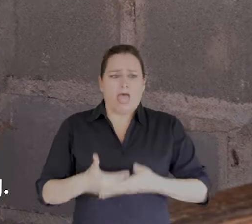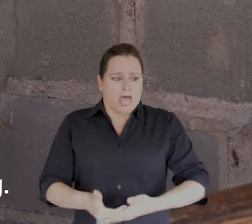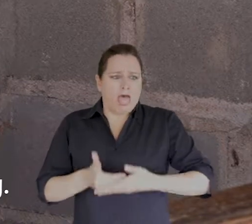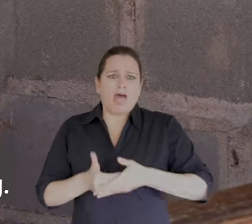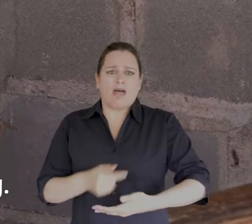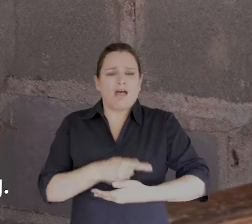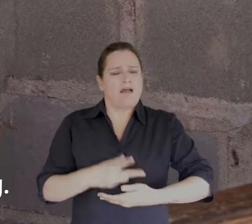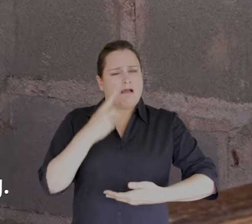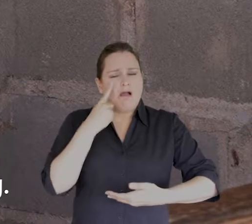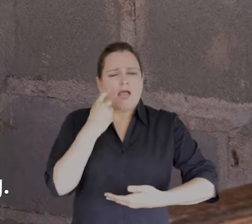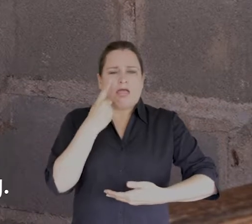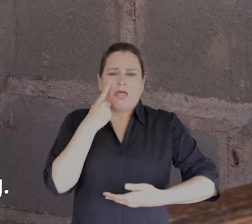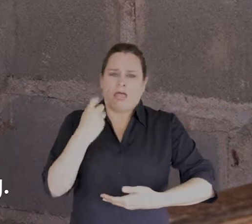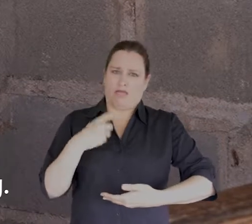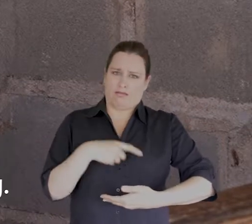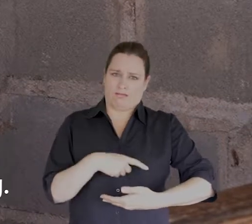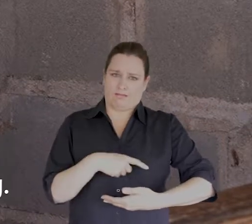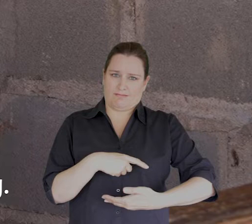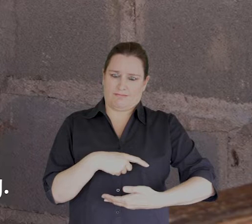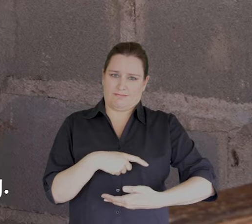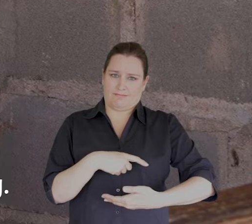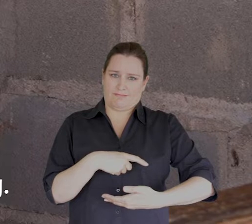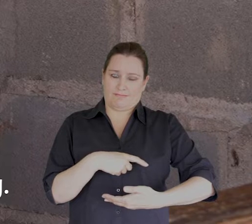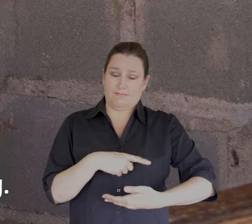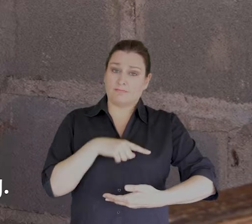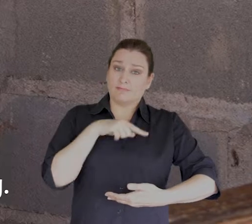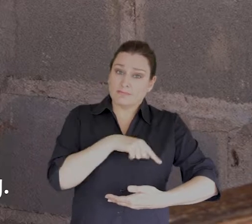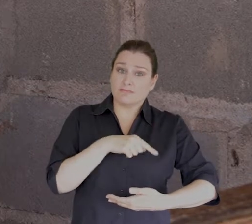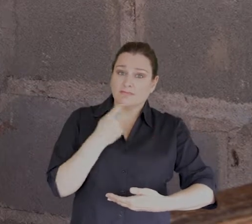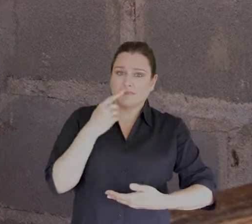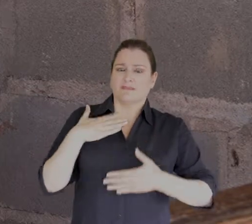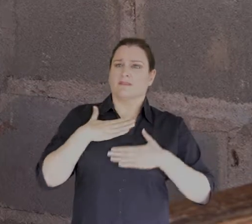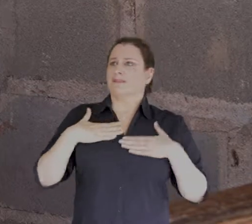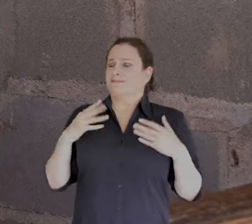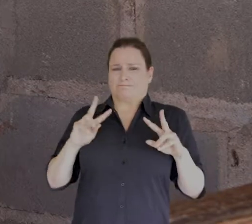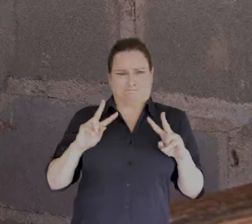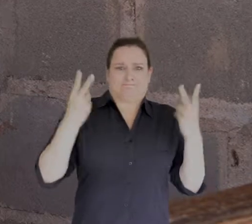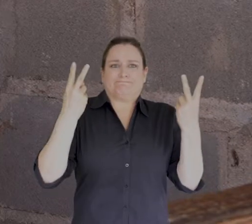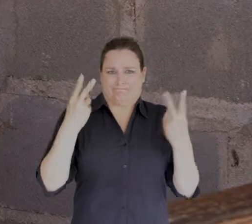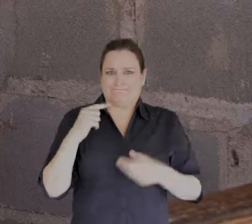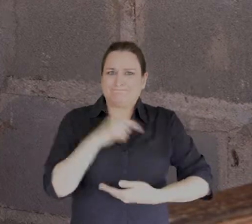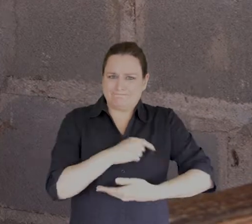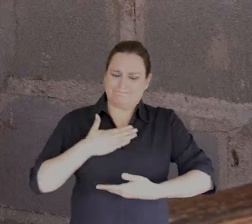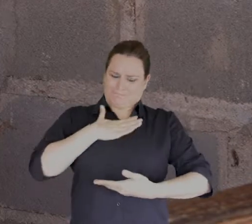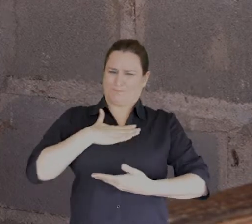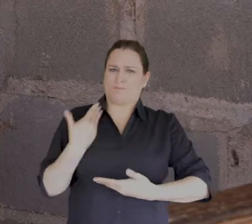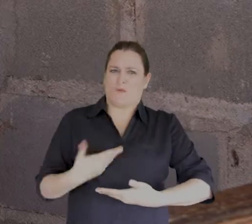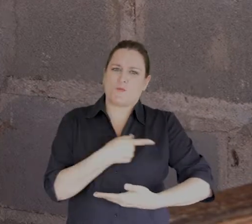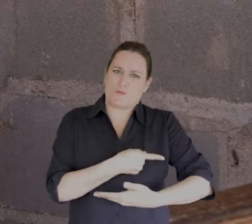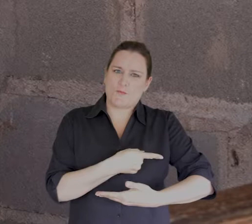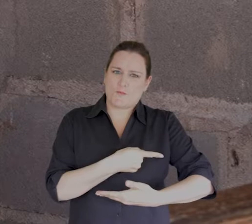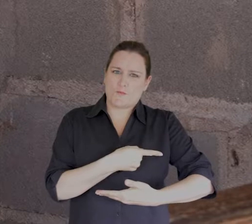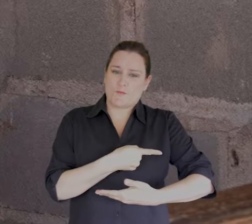die heel tijd schreeuwen. En jij zal niet verstaan hoe kom hij schreeuwen. Die kind verstaan niet